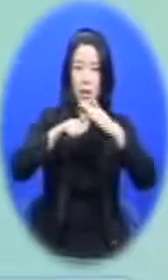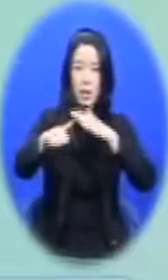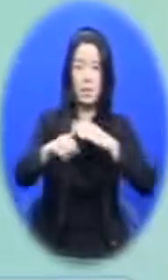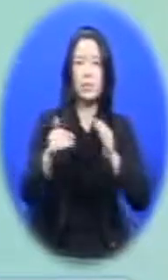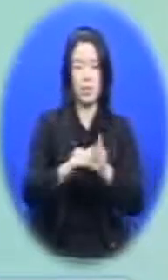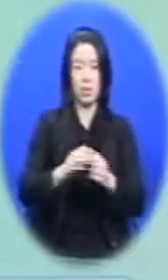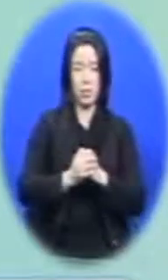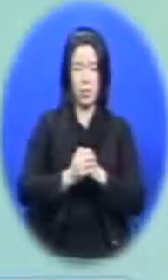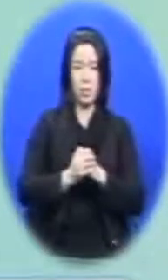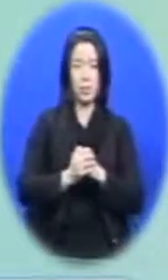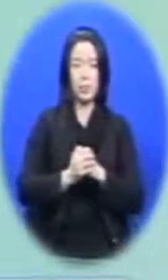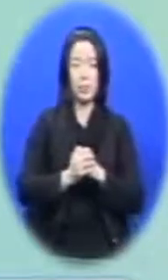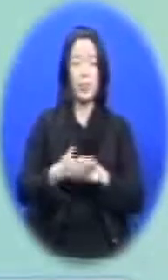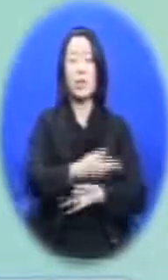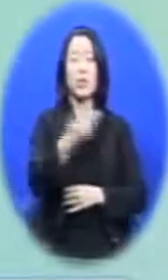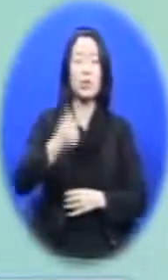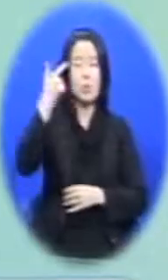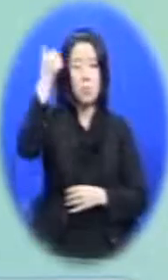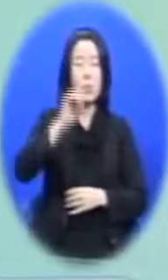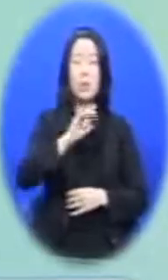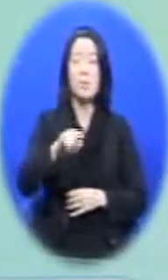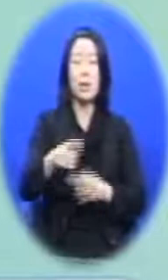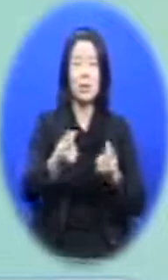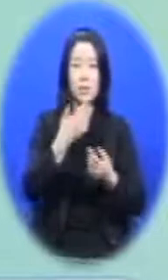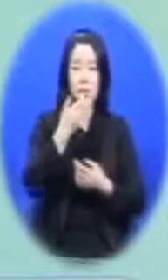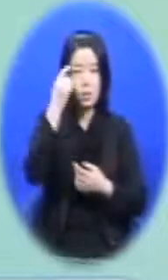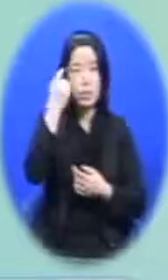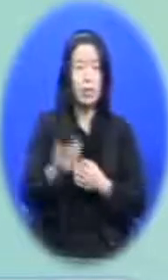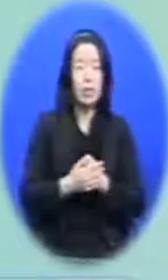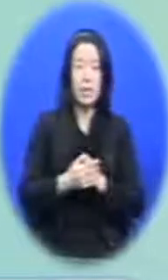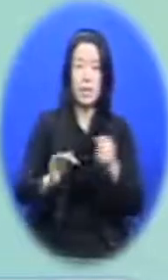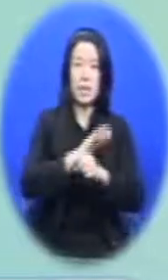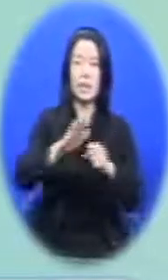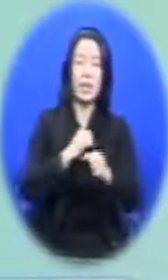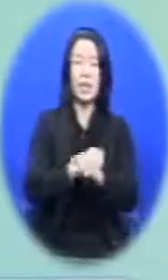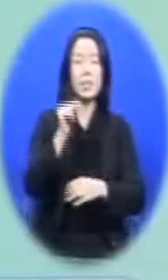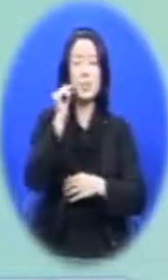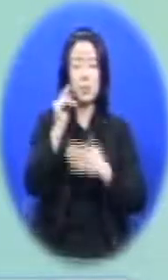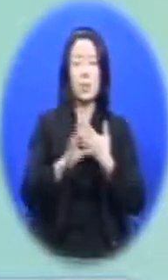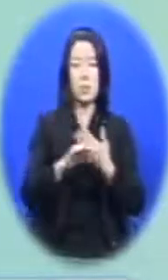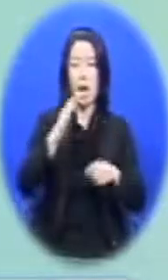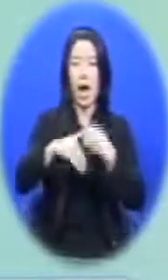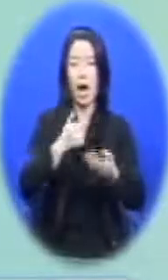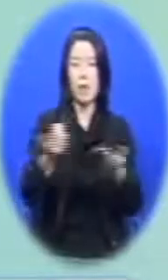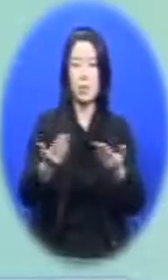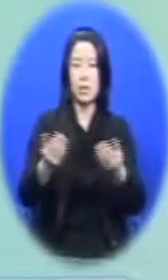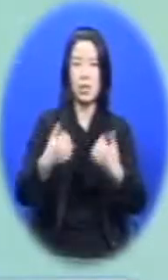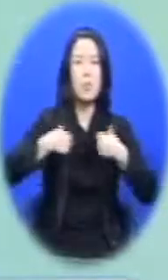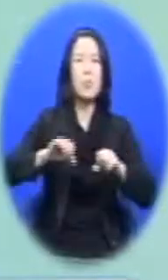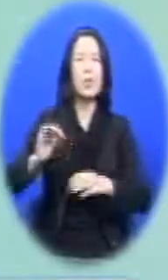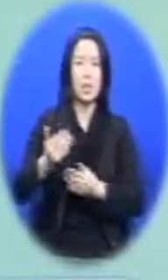가셨노라고. 여러분 목사만 그런가요? 사랑하지 못하면 하나님의 일은 포기해야